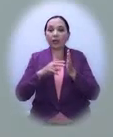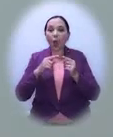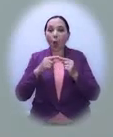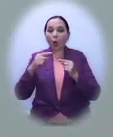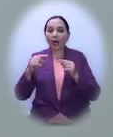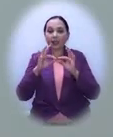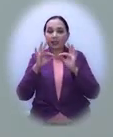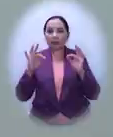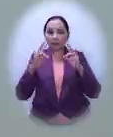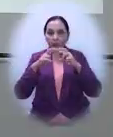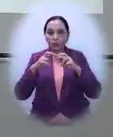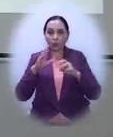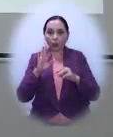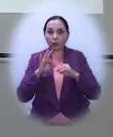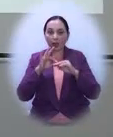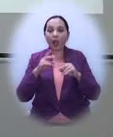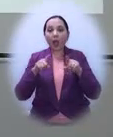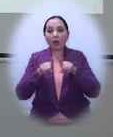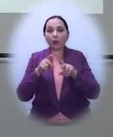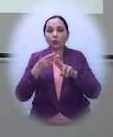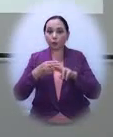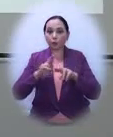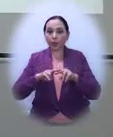sim tekshirib o'tiladi. Ana shunda